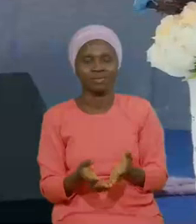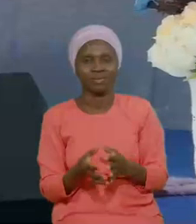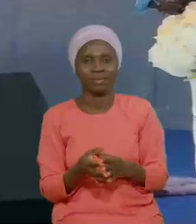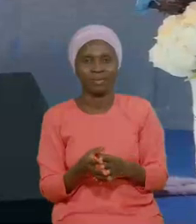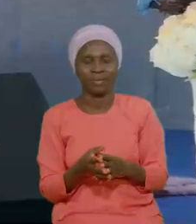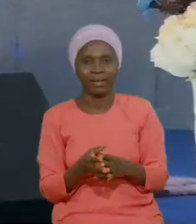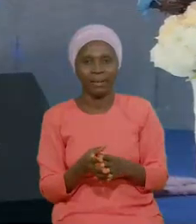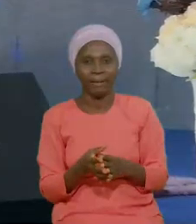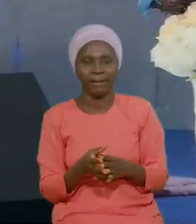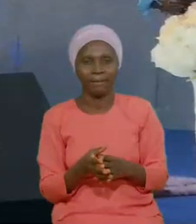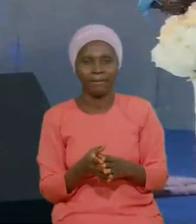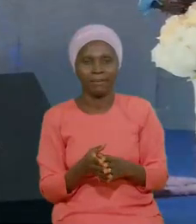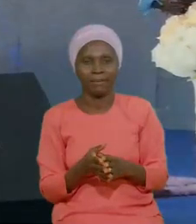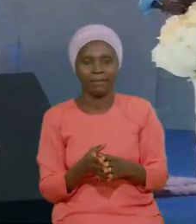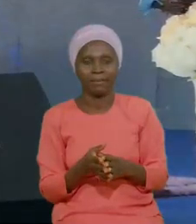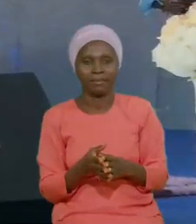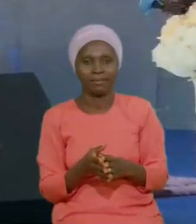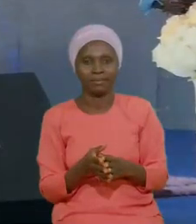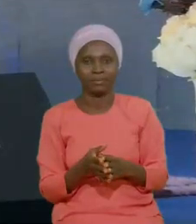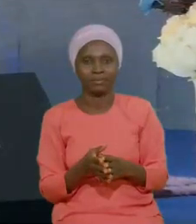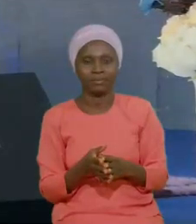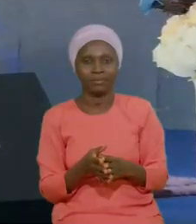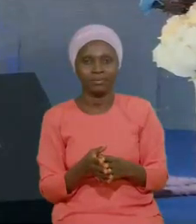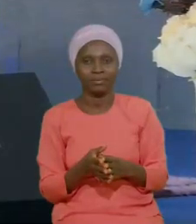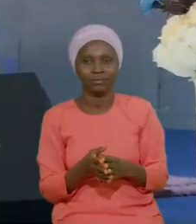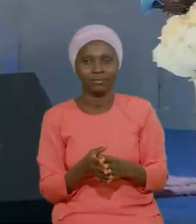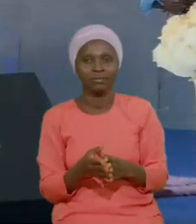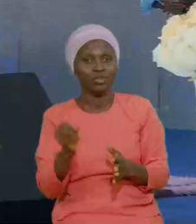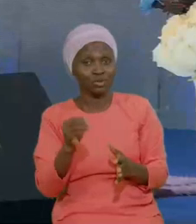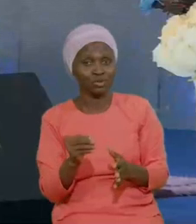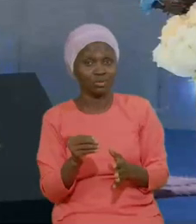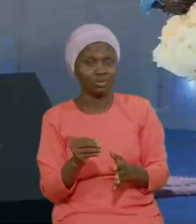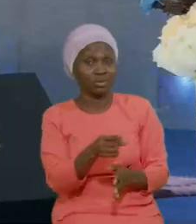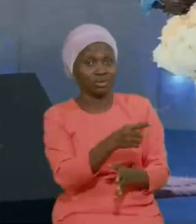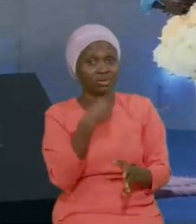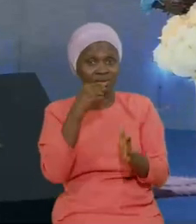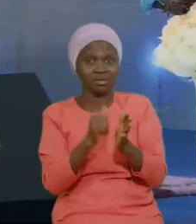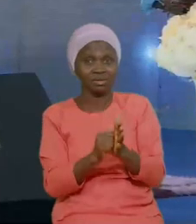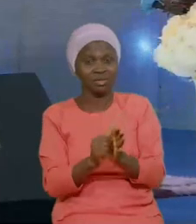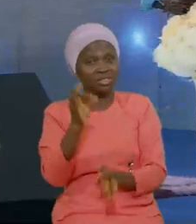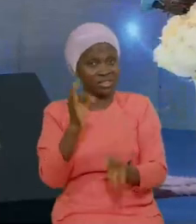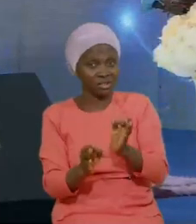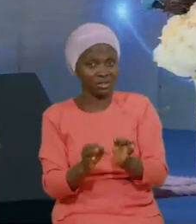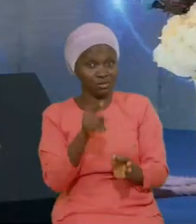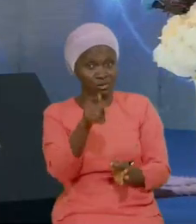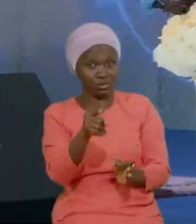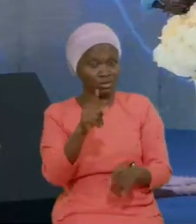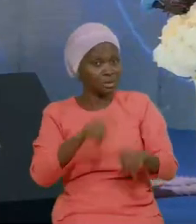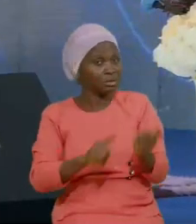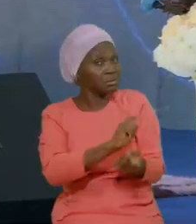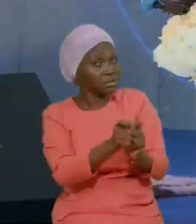Tu essaies d'apporter de changement. L'odeur est toujours la même. Rien ne change.